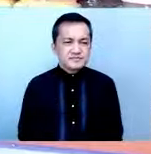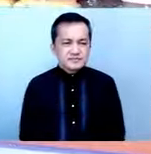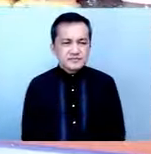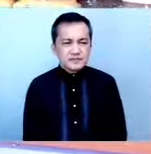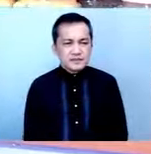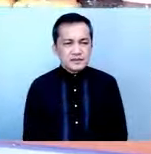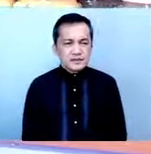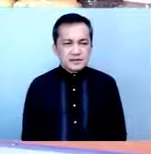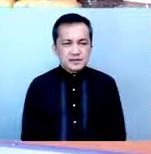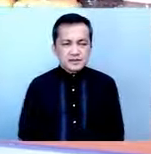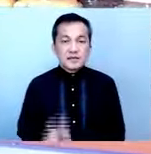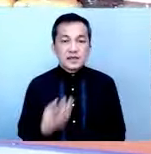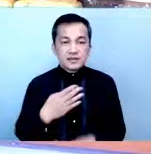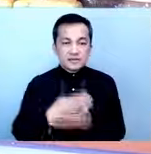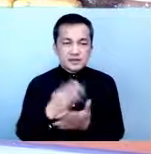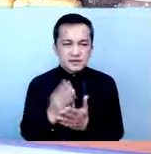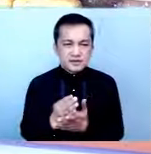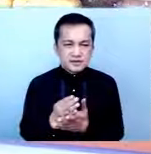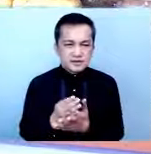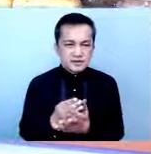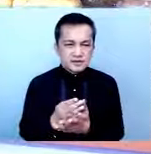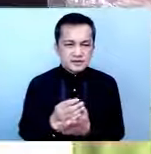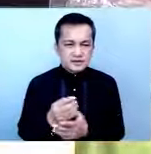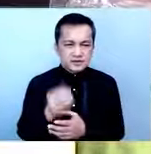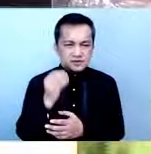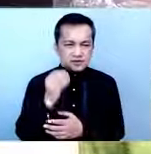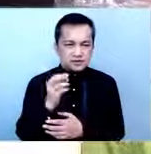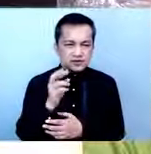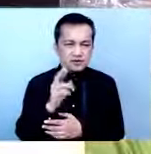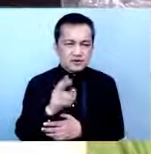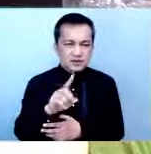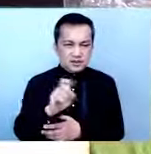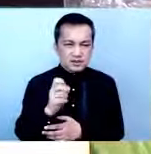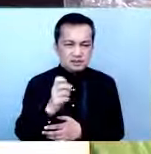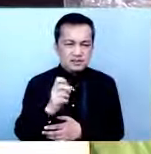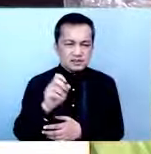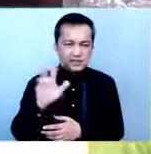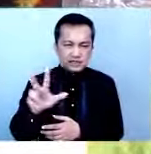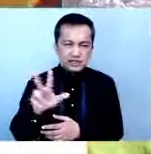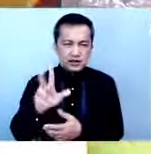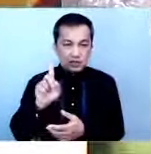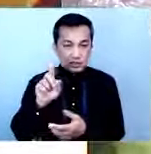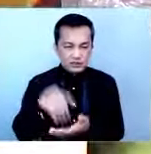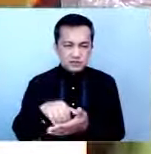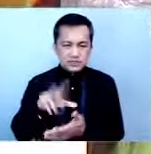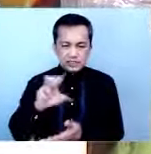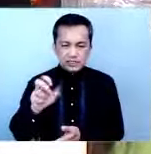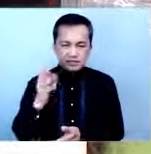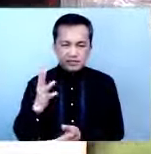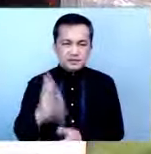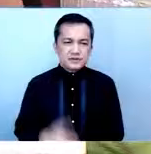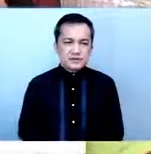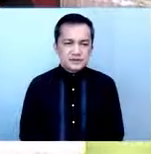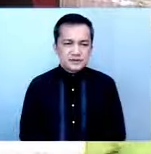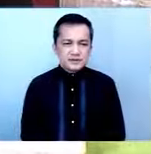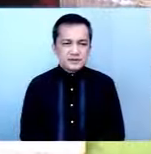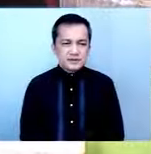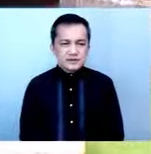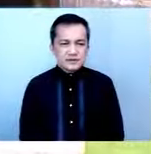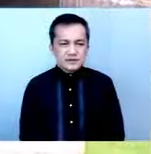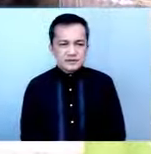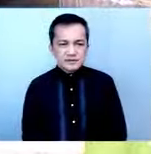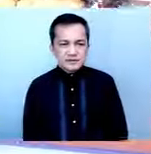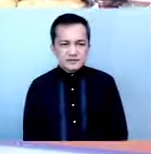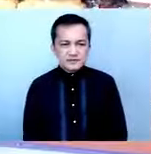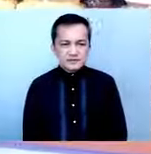na kailangan ilang? Ang lowest is for Valentine's is $1,350. Oy, pwede na. Yes po, practical. Isa pa. Miss Leia, sa mga